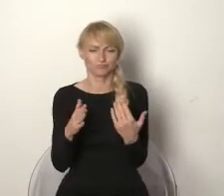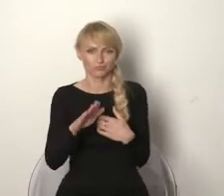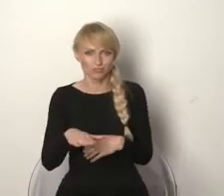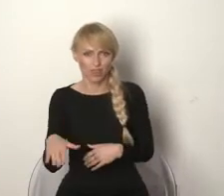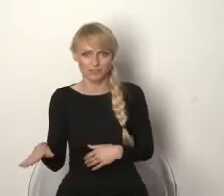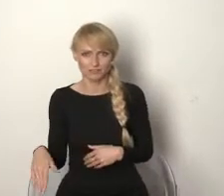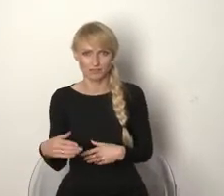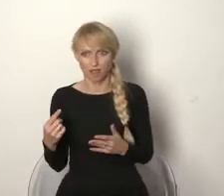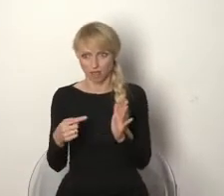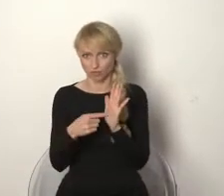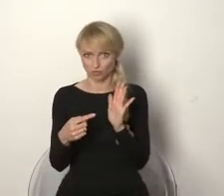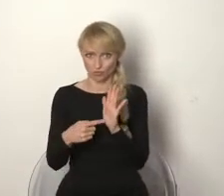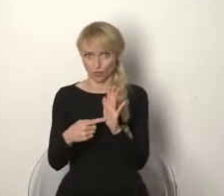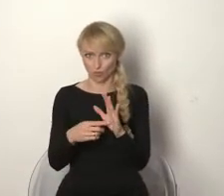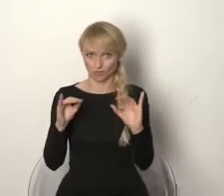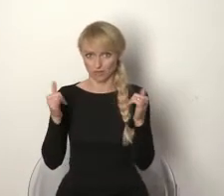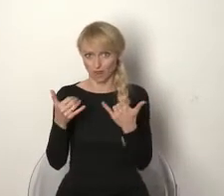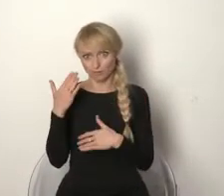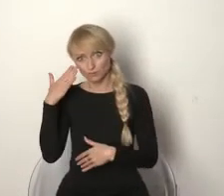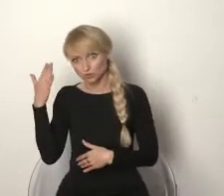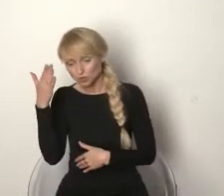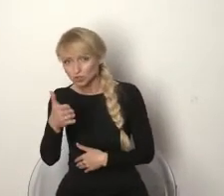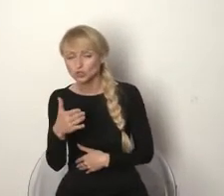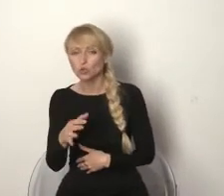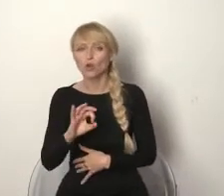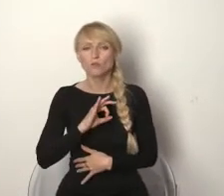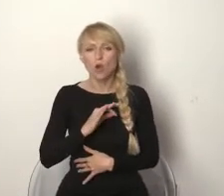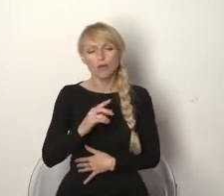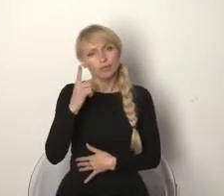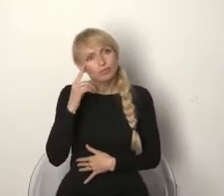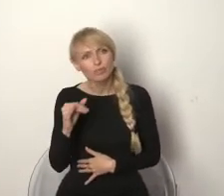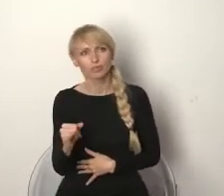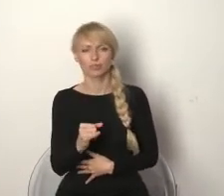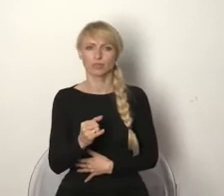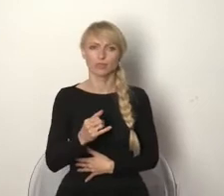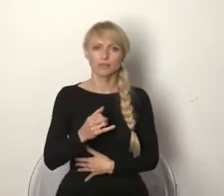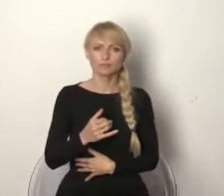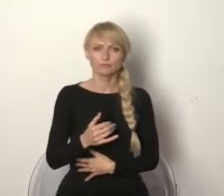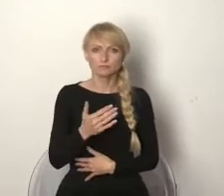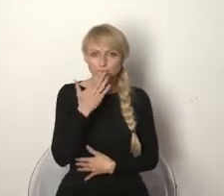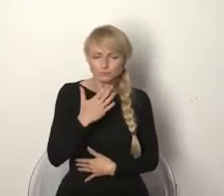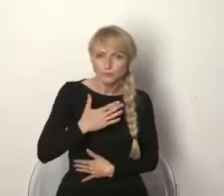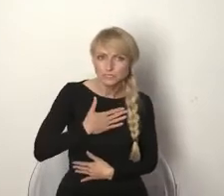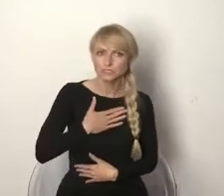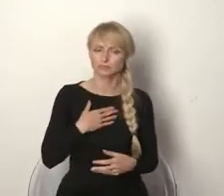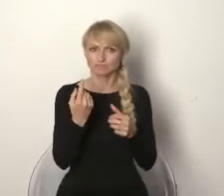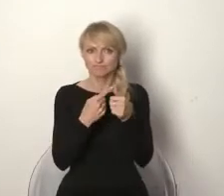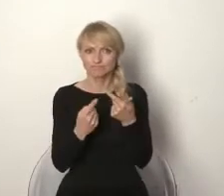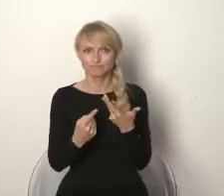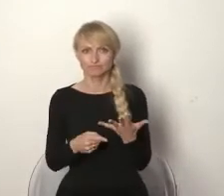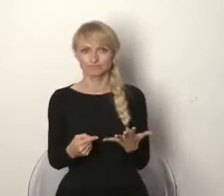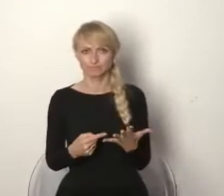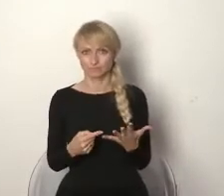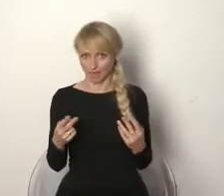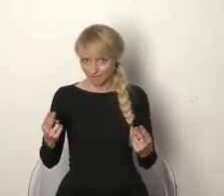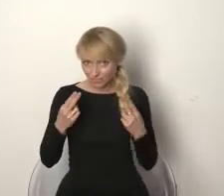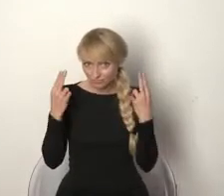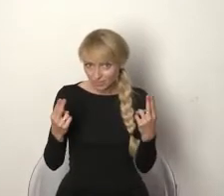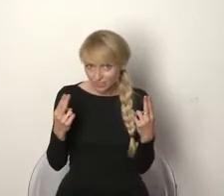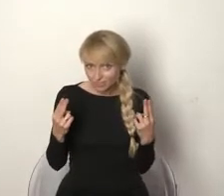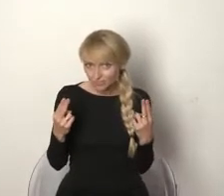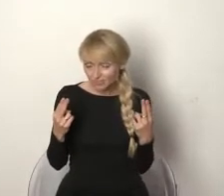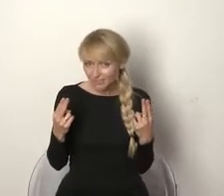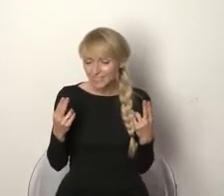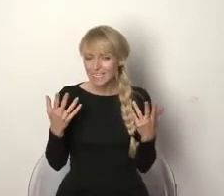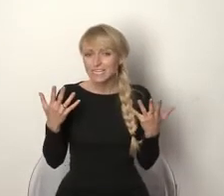pasje. No właśnie jest to bardzo ważne. Bardzo ważne jest to, żeby one mogły się czuć tak samo jak ich rówieśnicy. Więc na pewno mogłabym poradzić, żeby